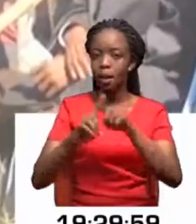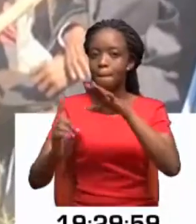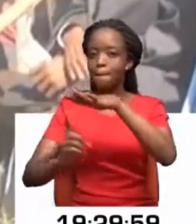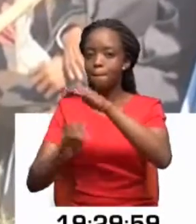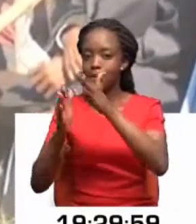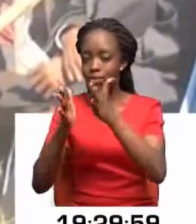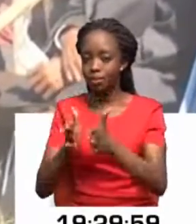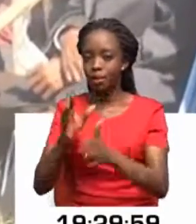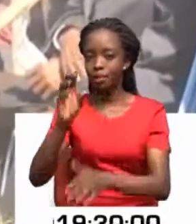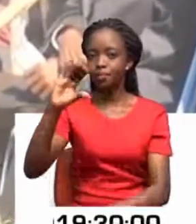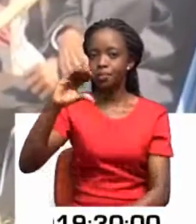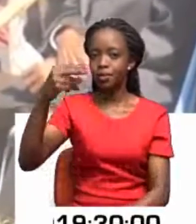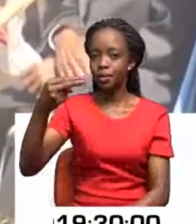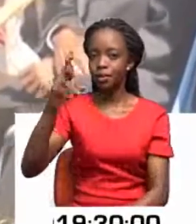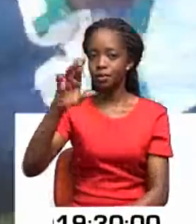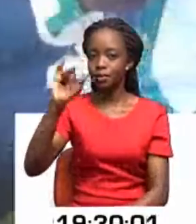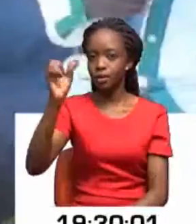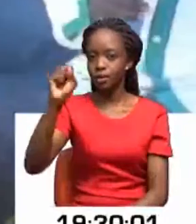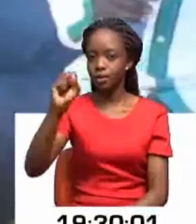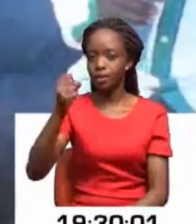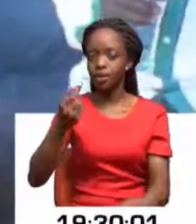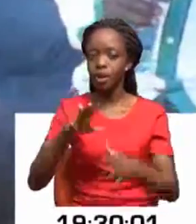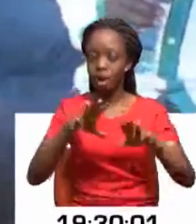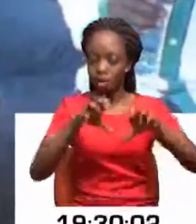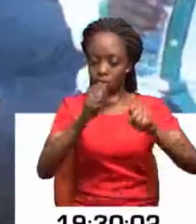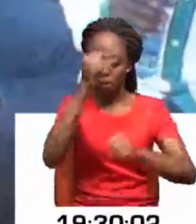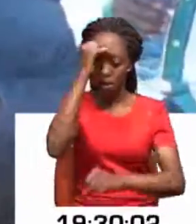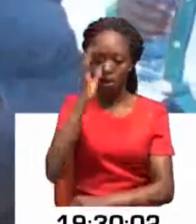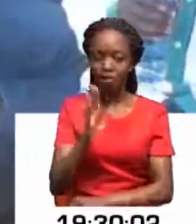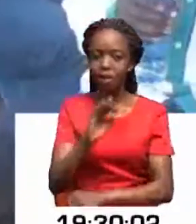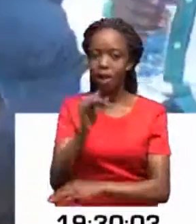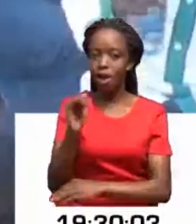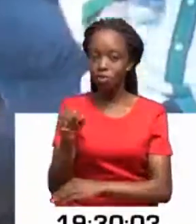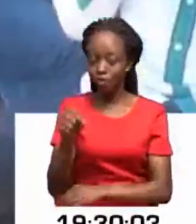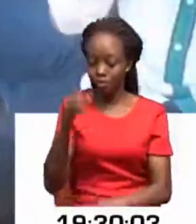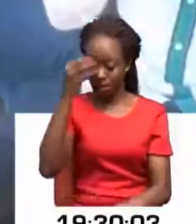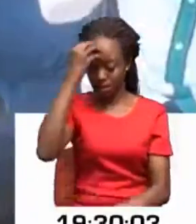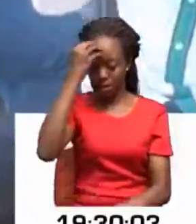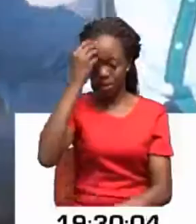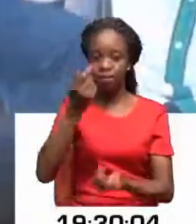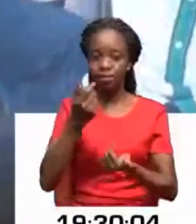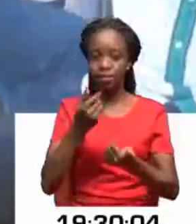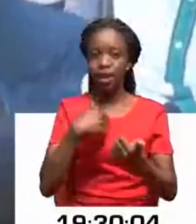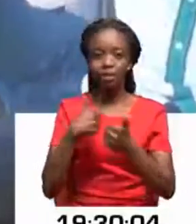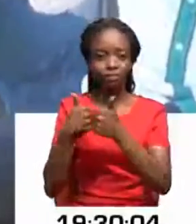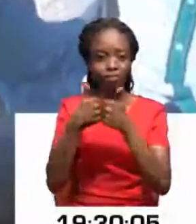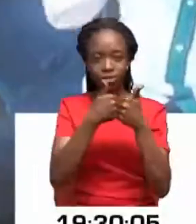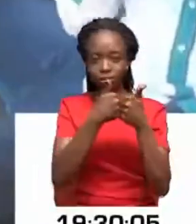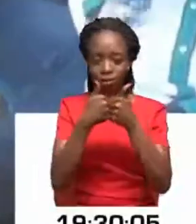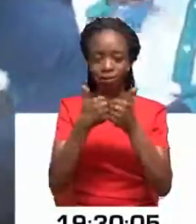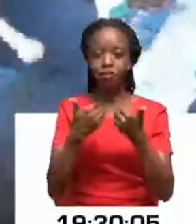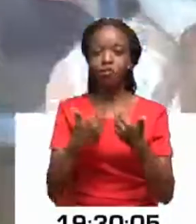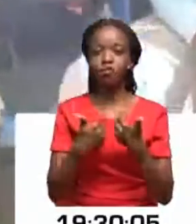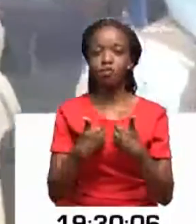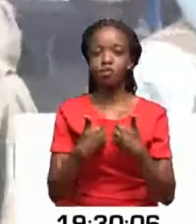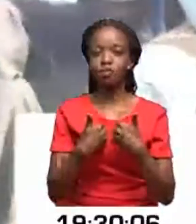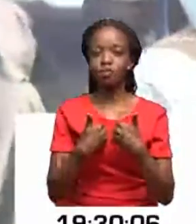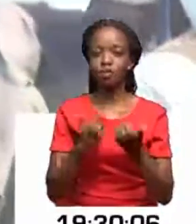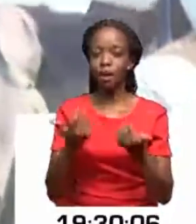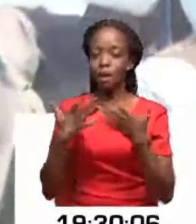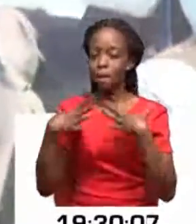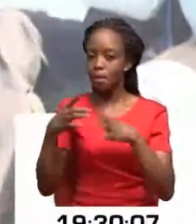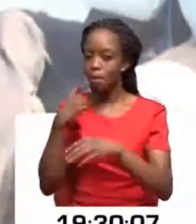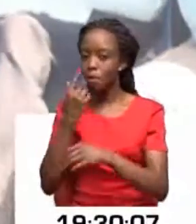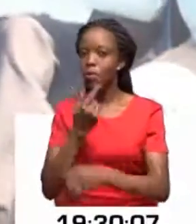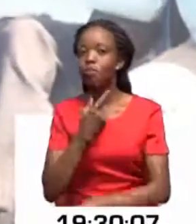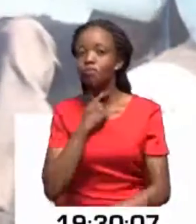Wamalwa. Ngoma hiyo ya urithi ugavana katika kaunti ya Trans Nzoia ikizidi kurindimwa, kivumbi kikali kikitifuliwa, huku mirengo ya wale wanaomezea